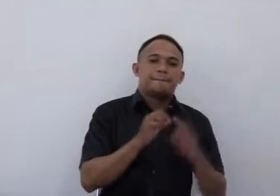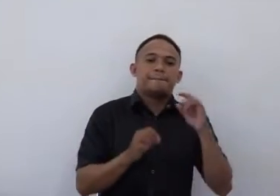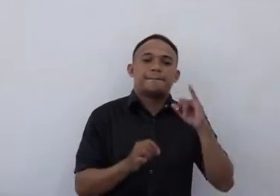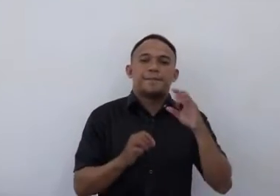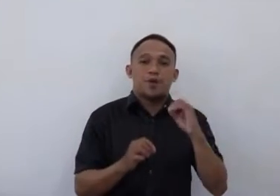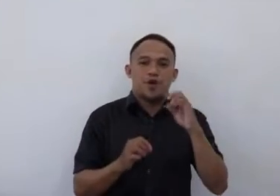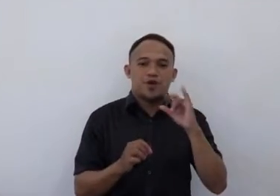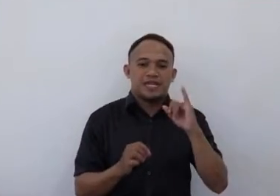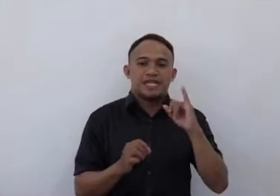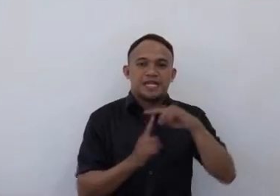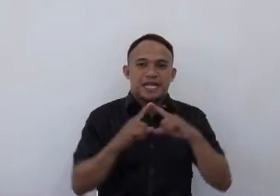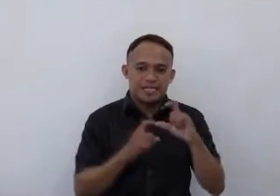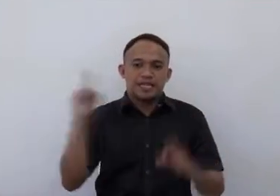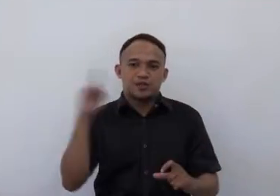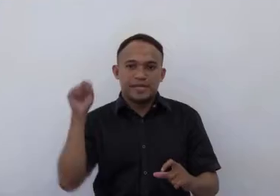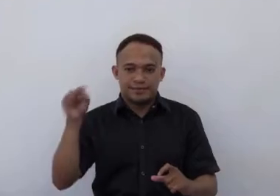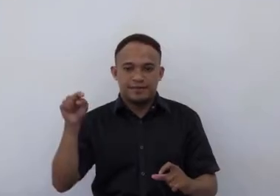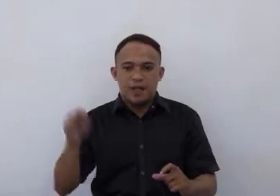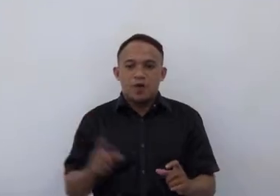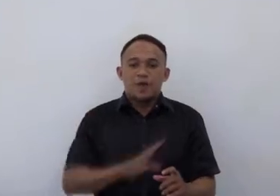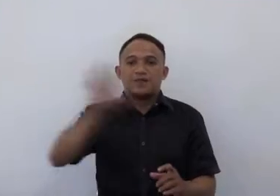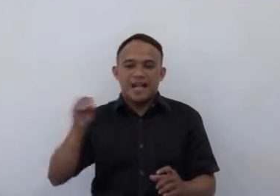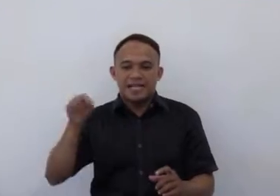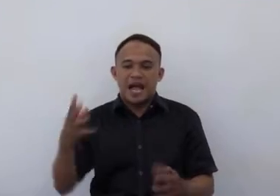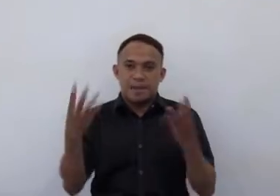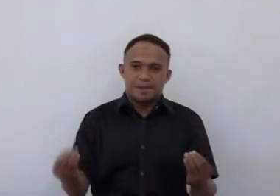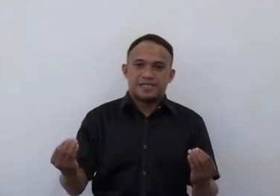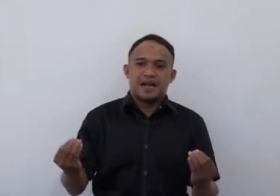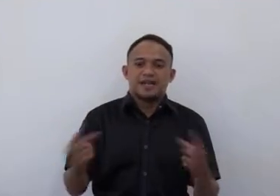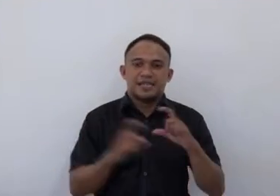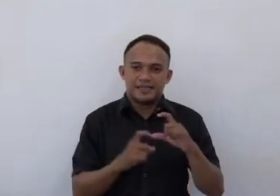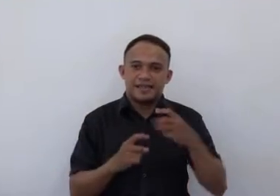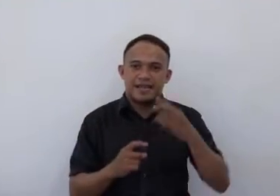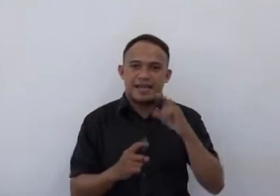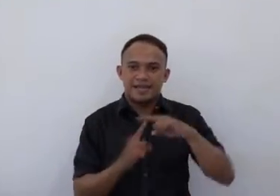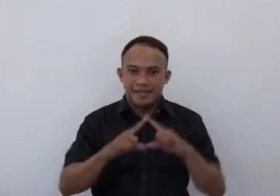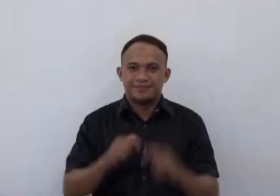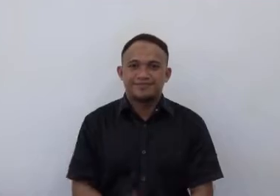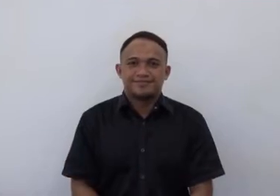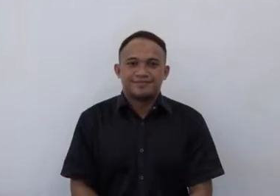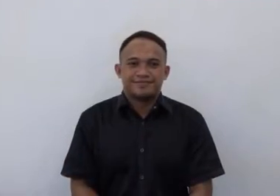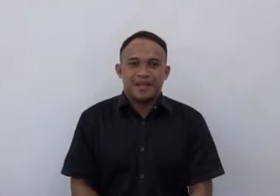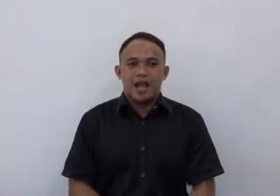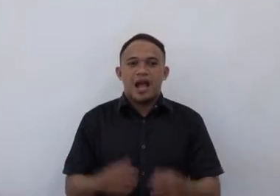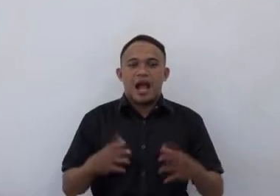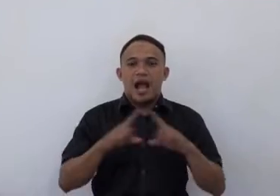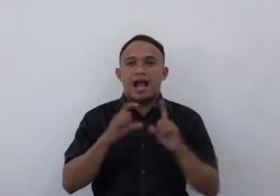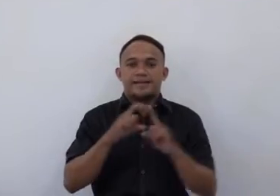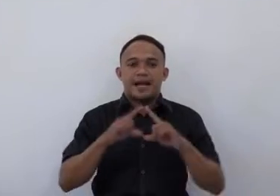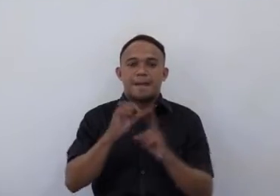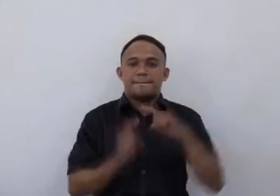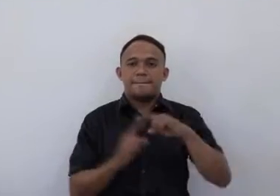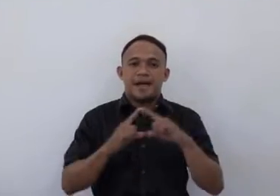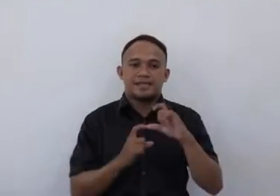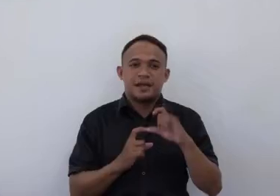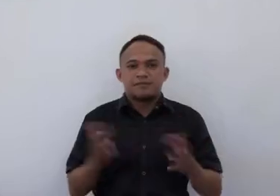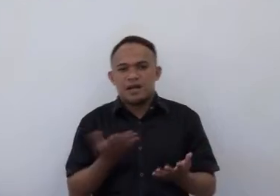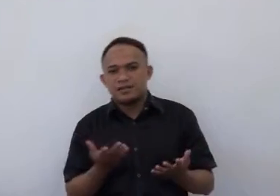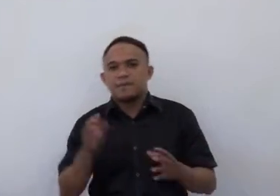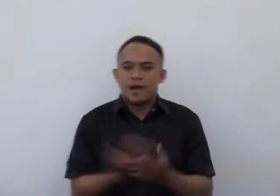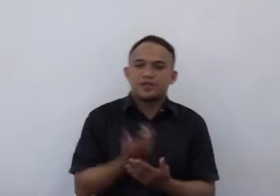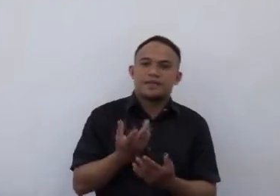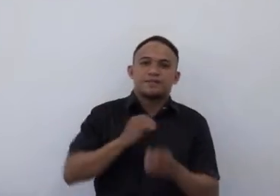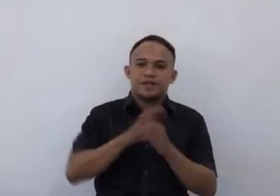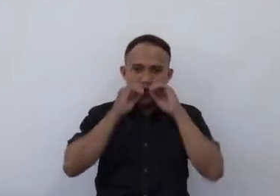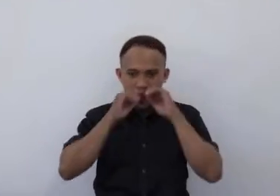nasional sesuai kewenangan desa, serta adaptasi kebiasaan baru di masa pandemi COVID-19. Sugito